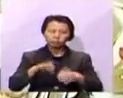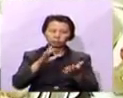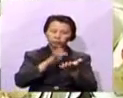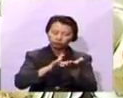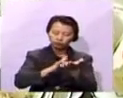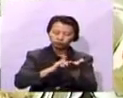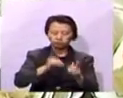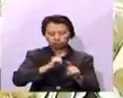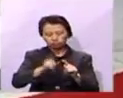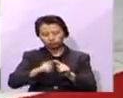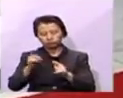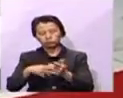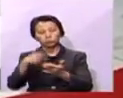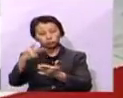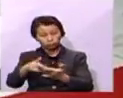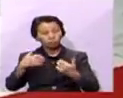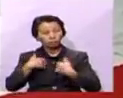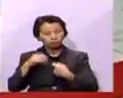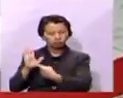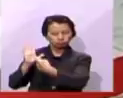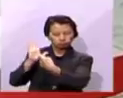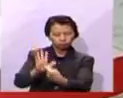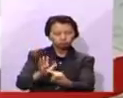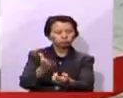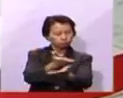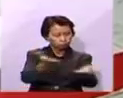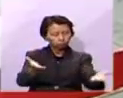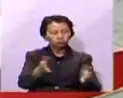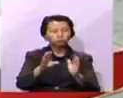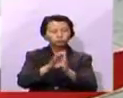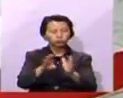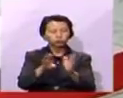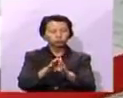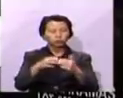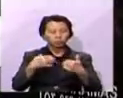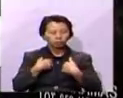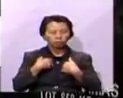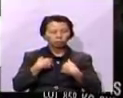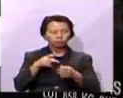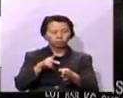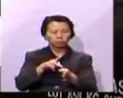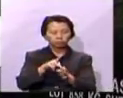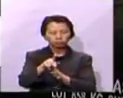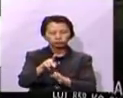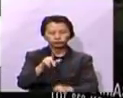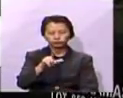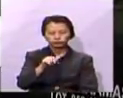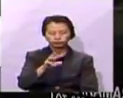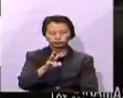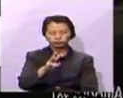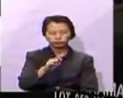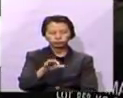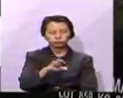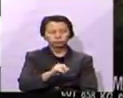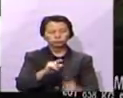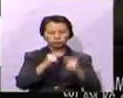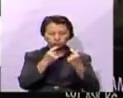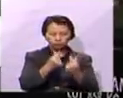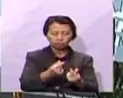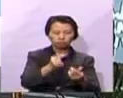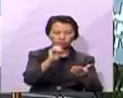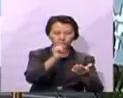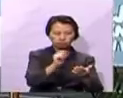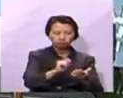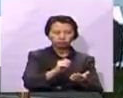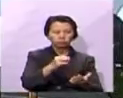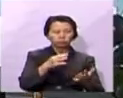ubat-ubatan. Pelbagai acara menarik dipertontonkan kepada umum, antaranya kemunculan Profesor Lim Swee Tim dan kumpulan sketsa